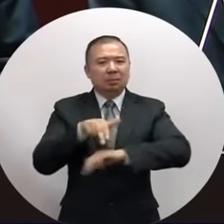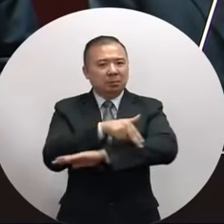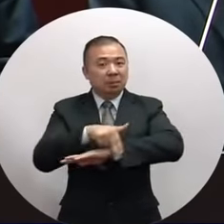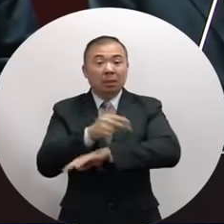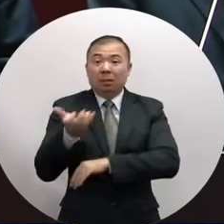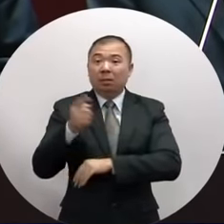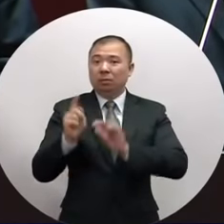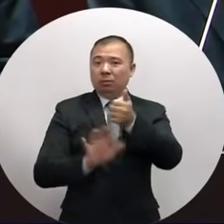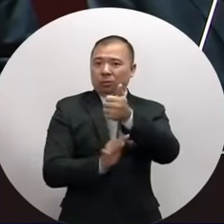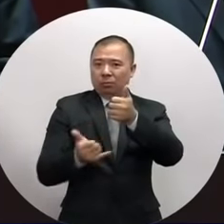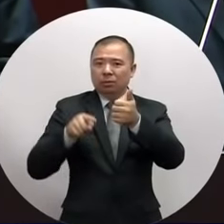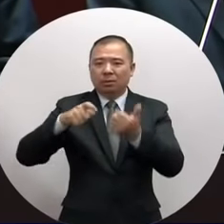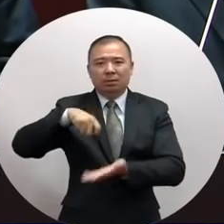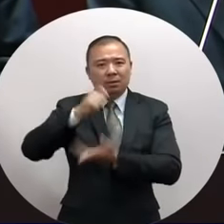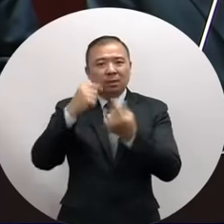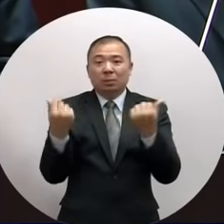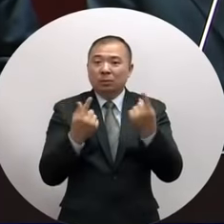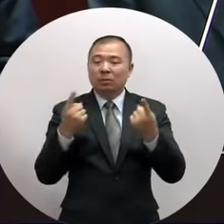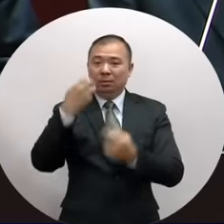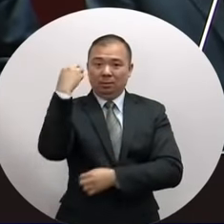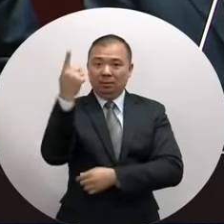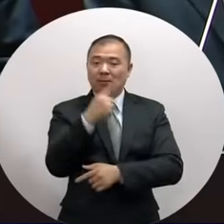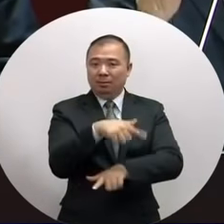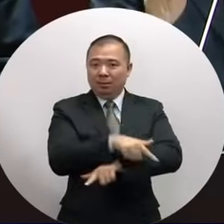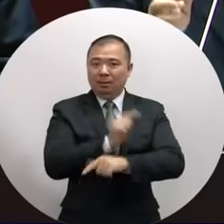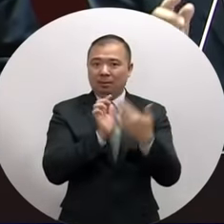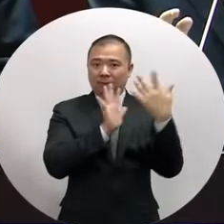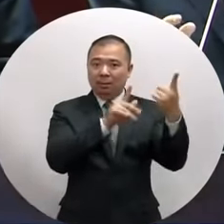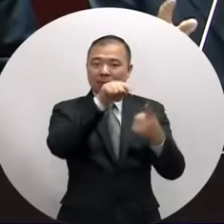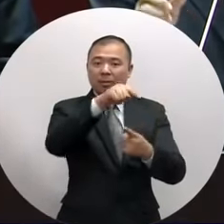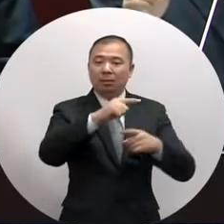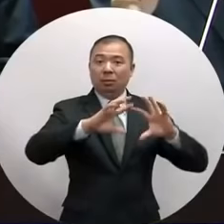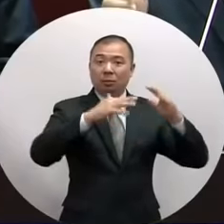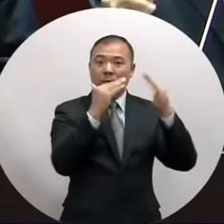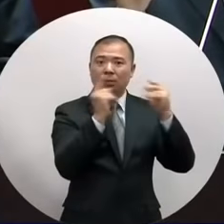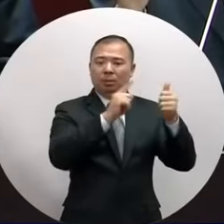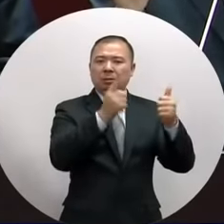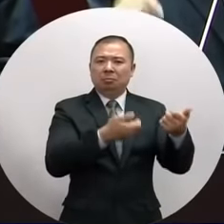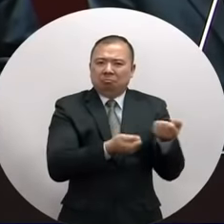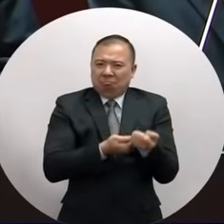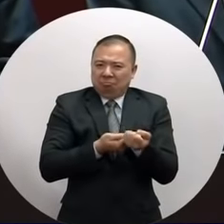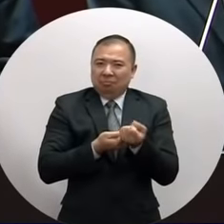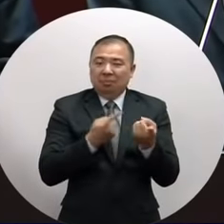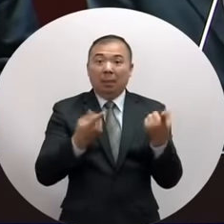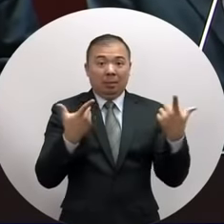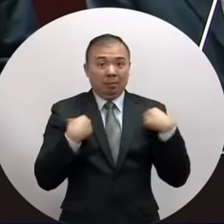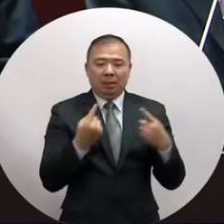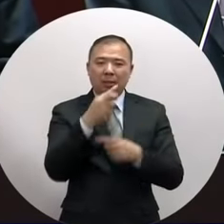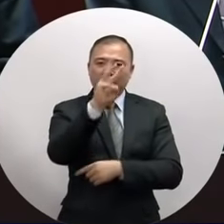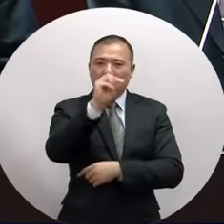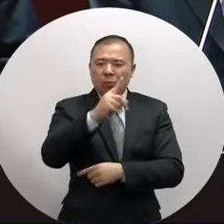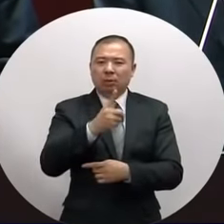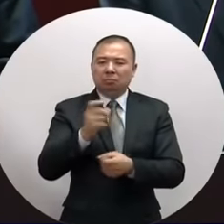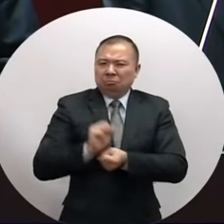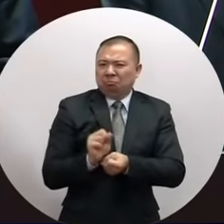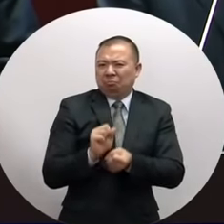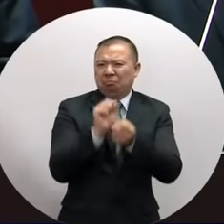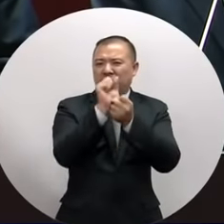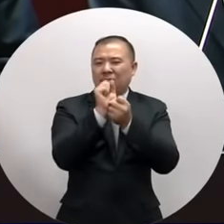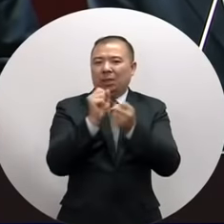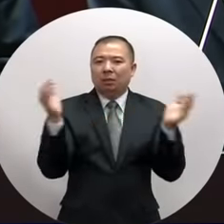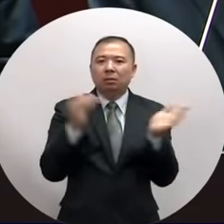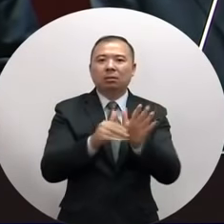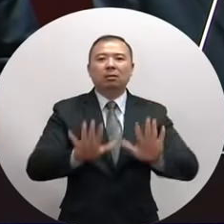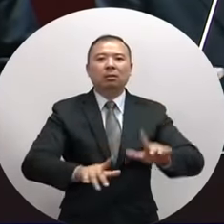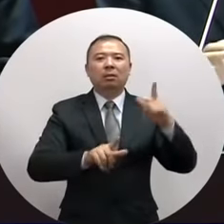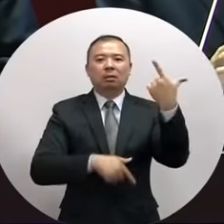包含对新南向的招生，这几年我们真正从将近30000啊，成长到60000哦，这是一个非常大的